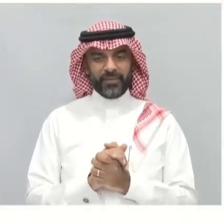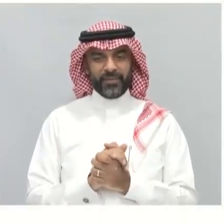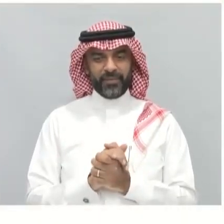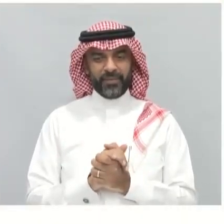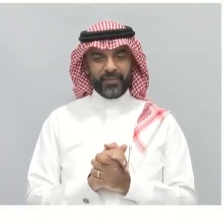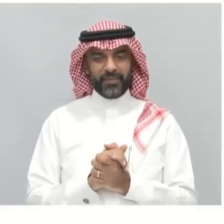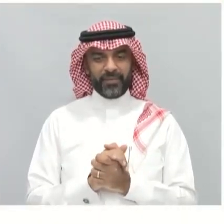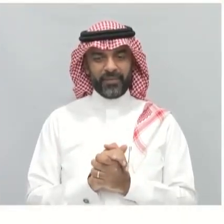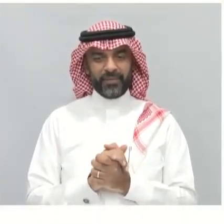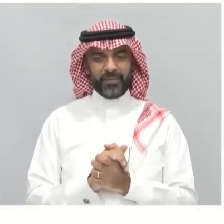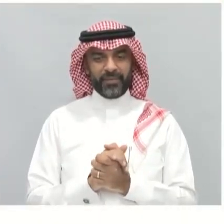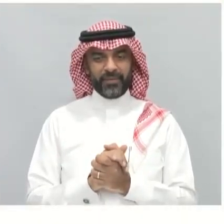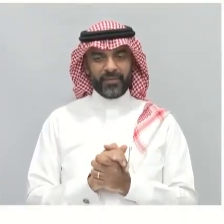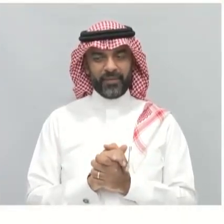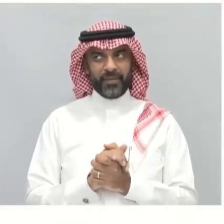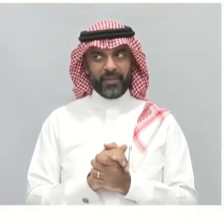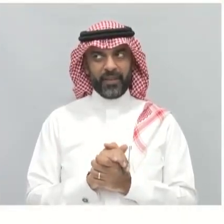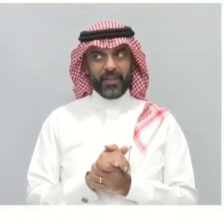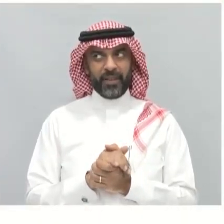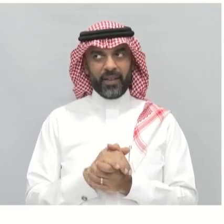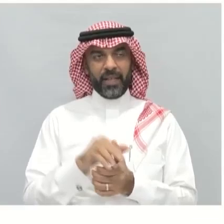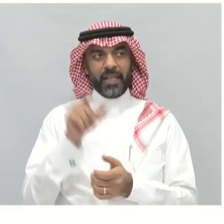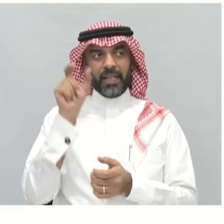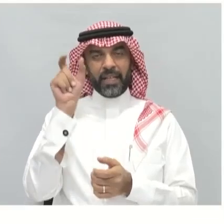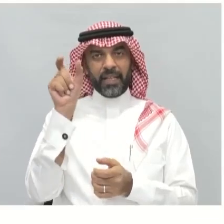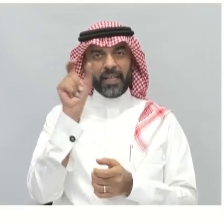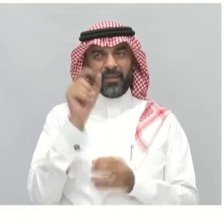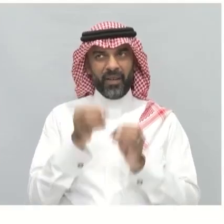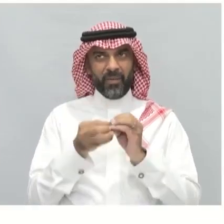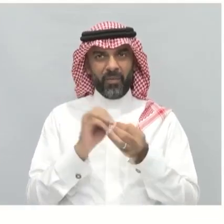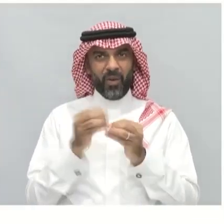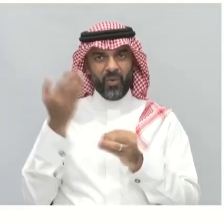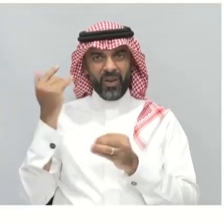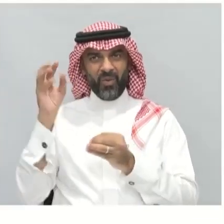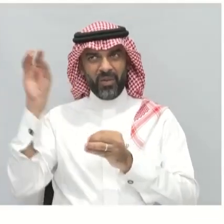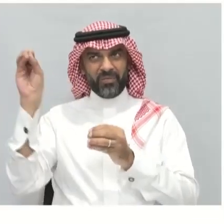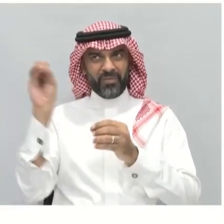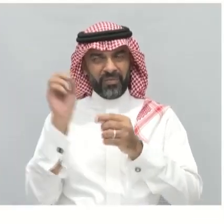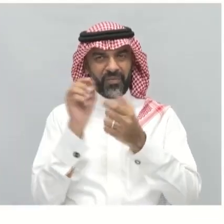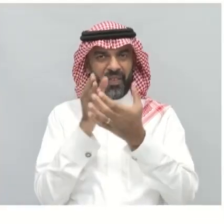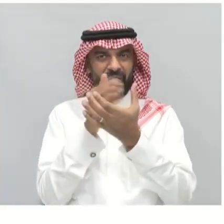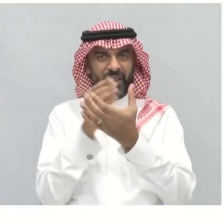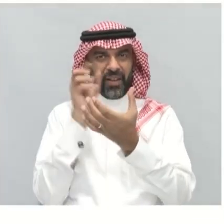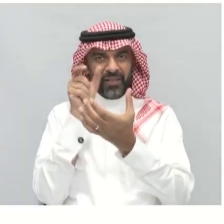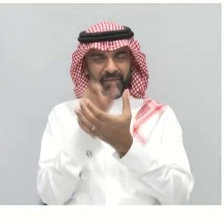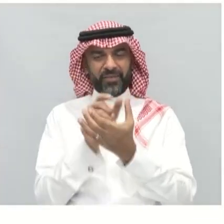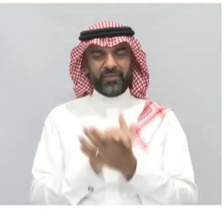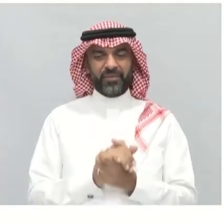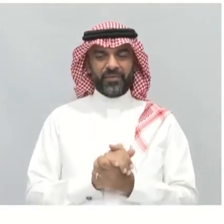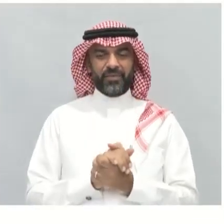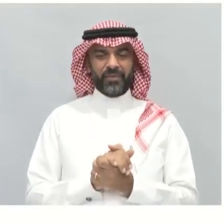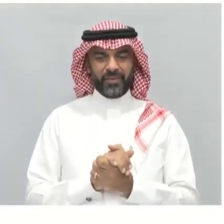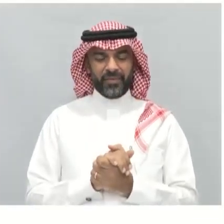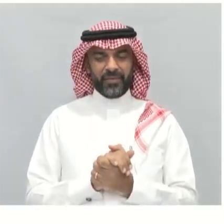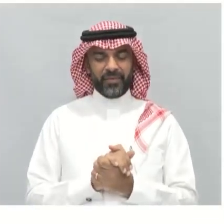ذلك انسخ الكلمات الملونه في الفراغ الاتي انسخ الكلمات السابقه في هذه